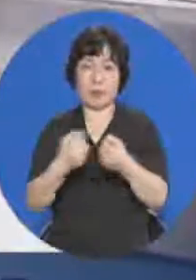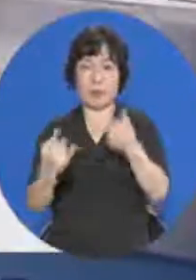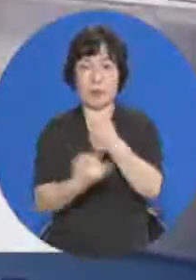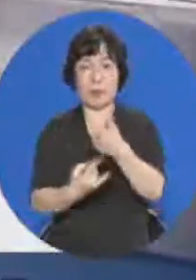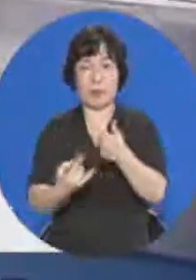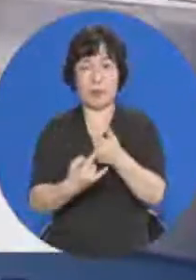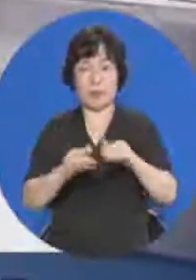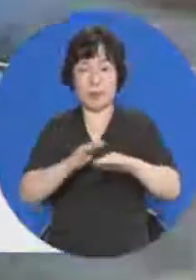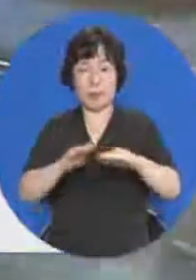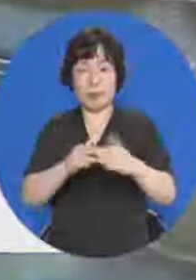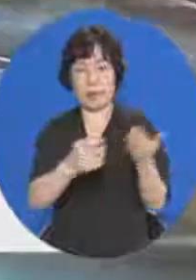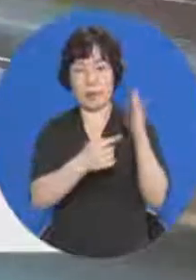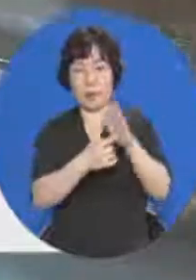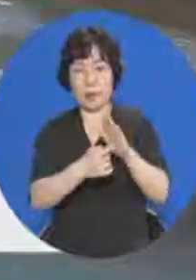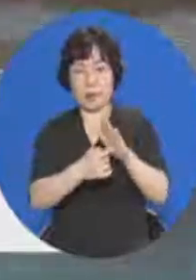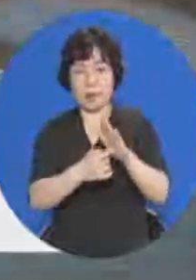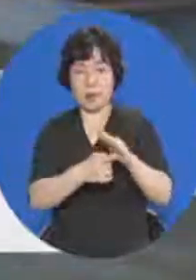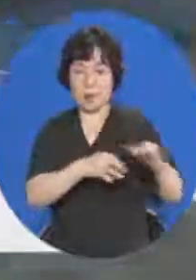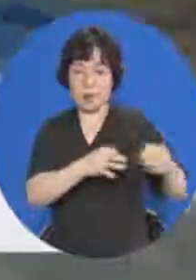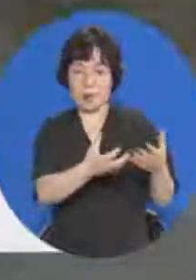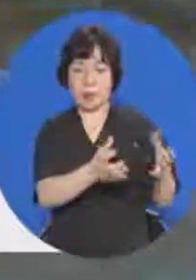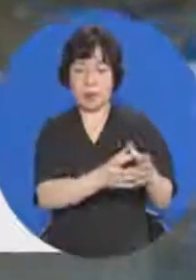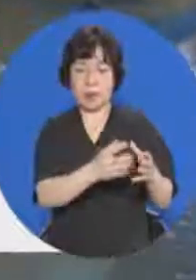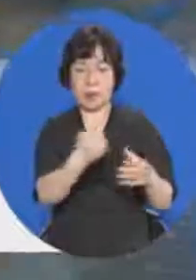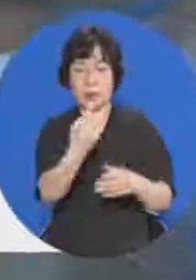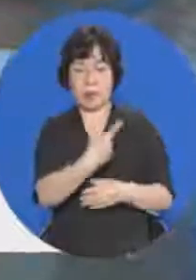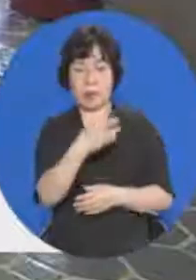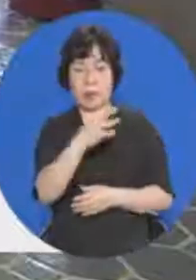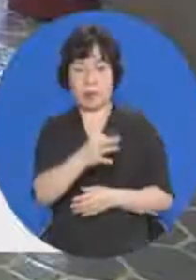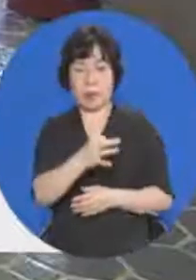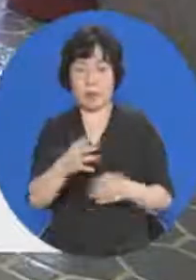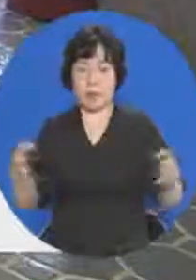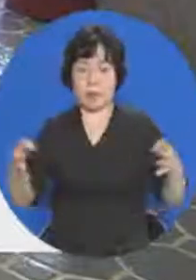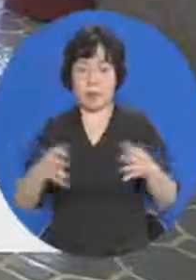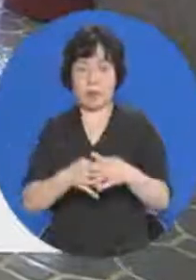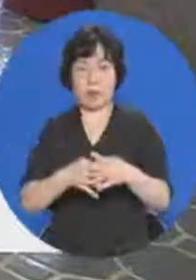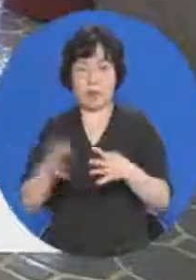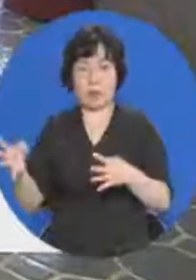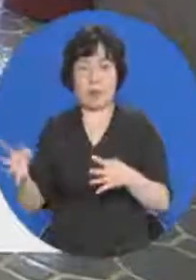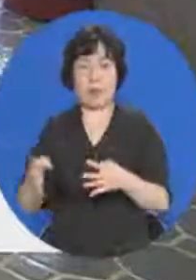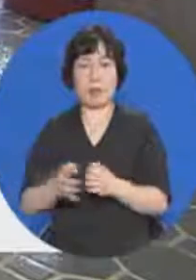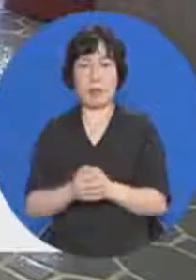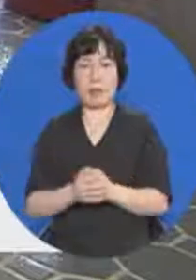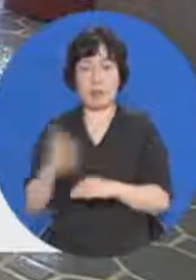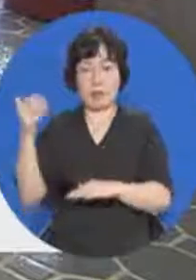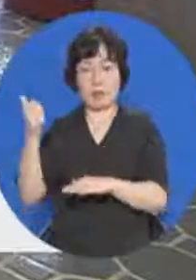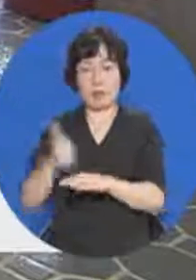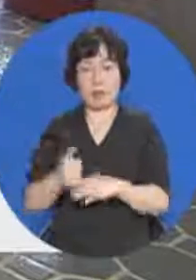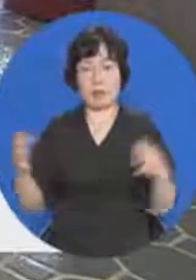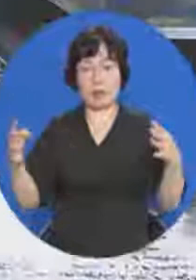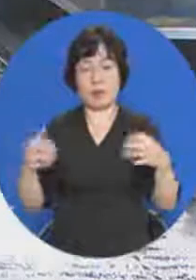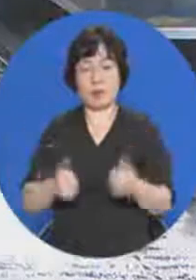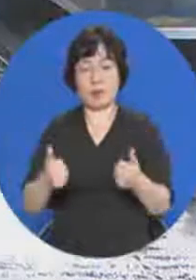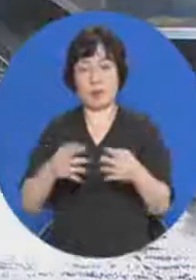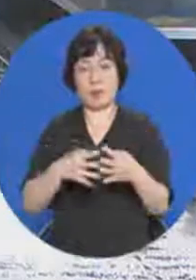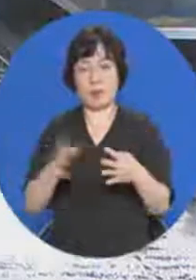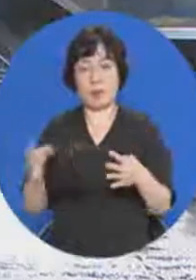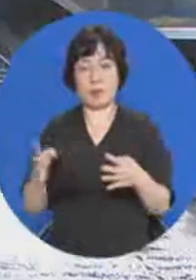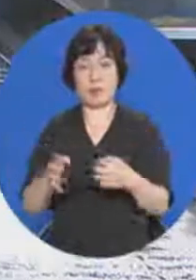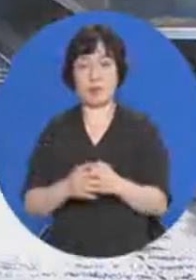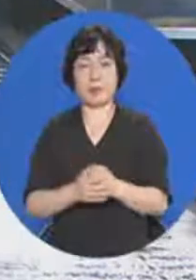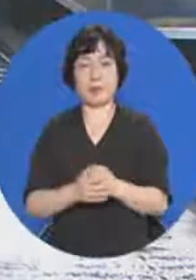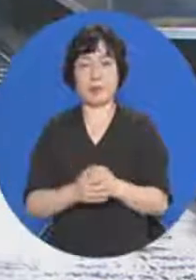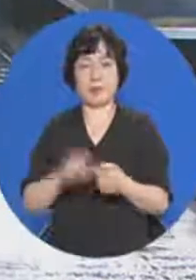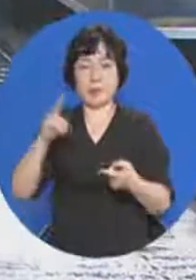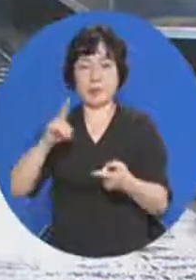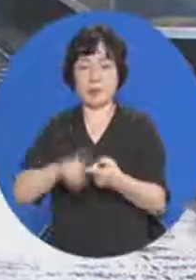중재안을 내놨지만 상인회가 납부해야 할 공과금 액수에 대해 합의점을 찾지 못하면서 결국 협상이 결렬된 상황.